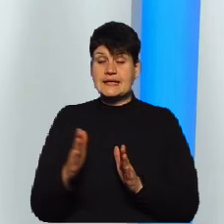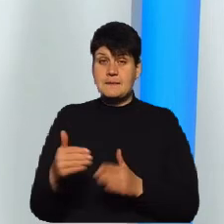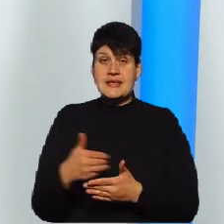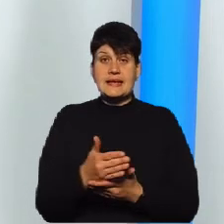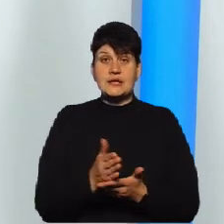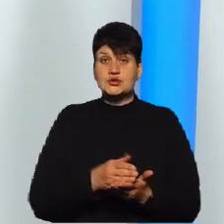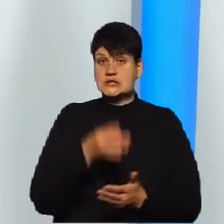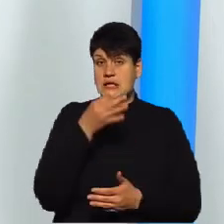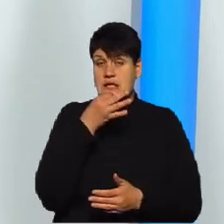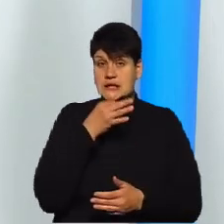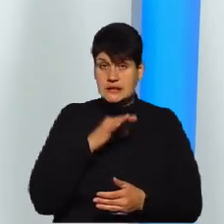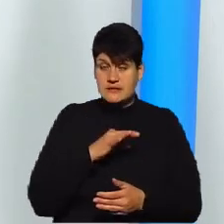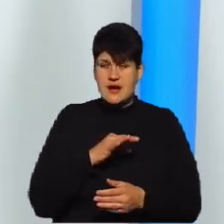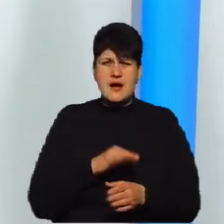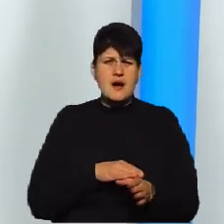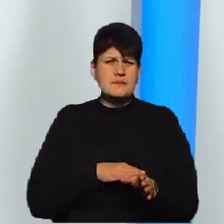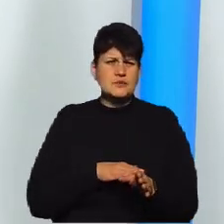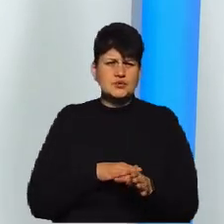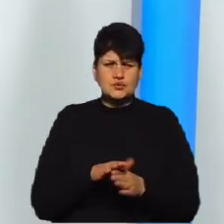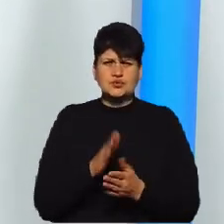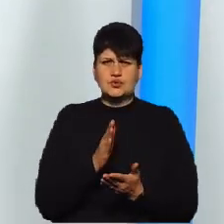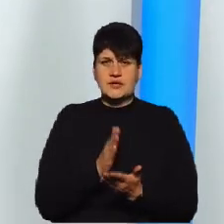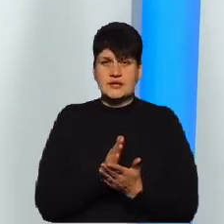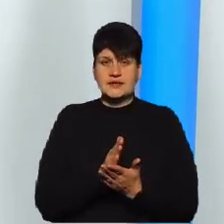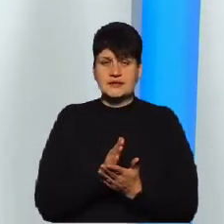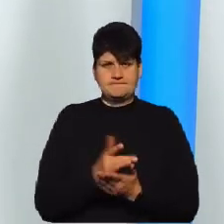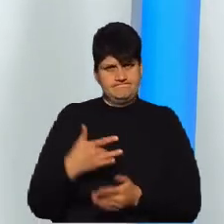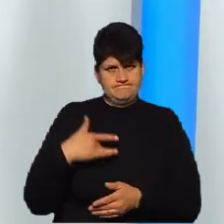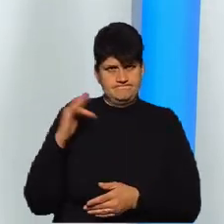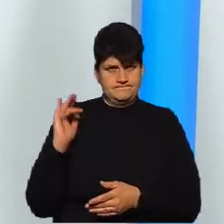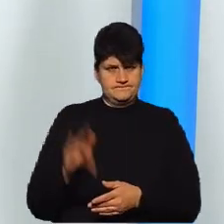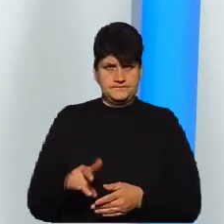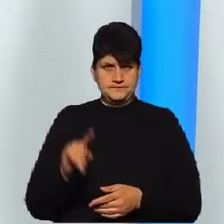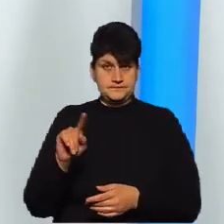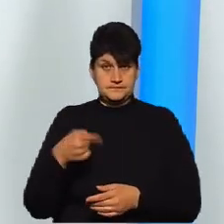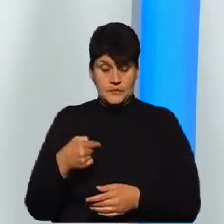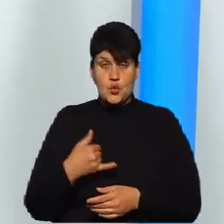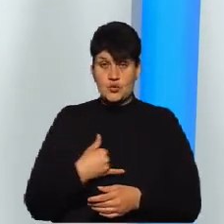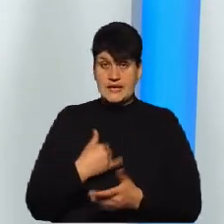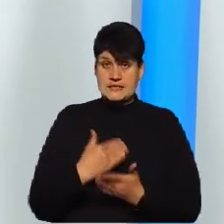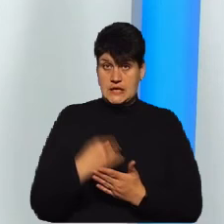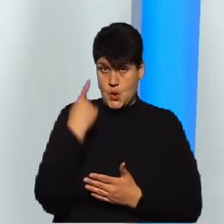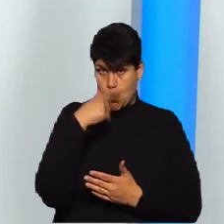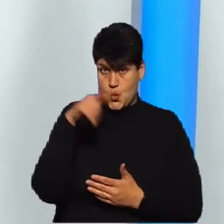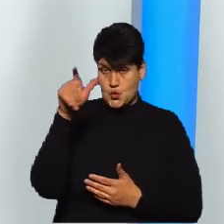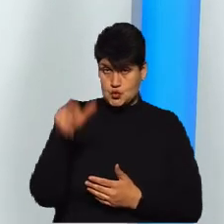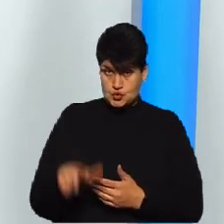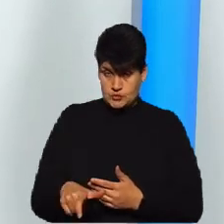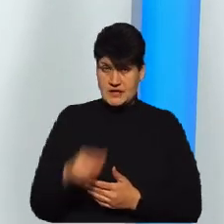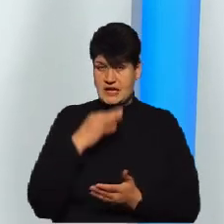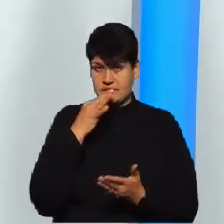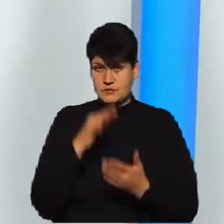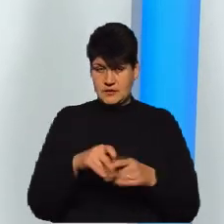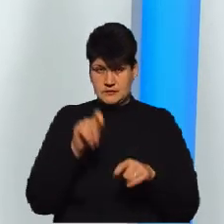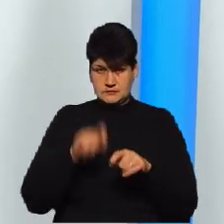абсолютно є певні дуже жорсткі критерії. У нас є особа, яка відповідальна за вхідний контроль якості